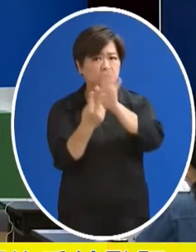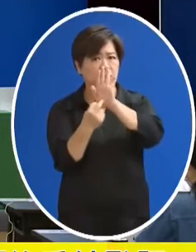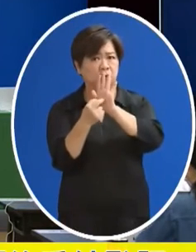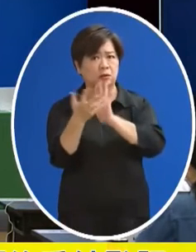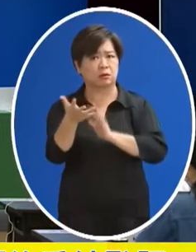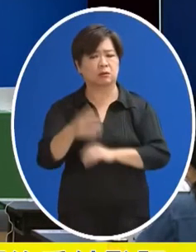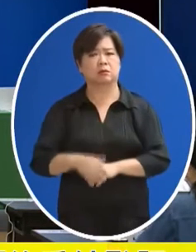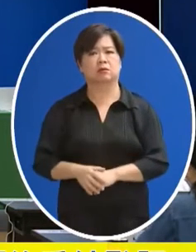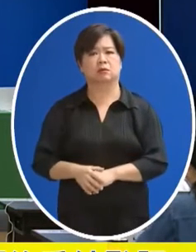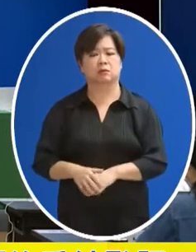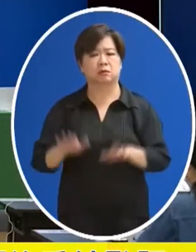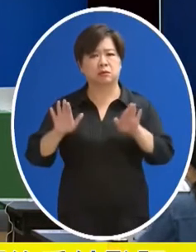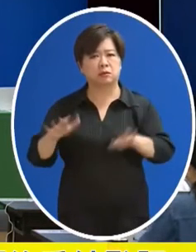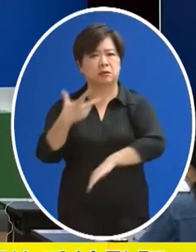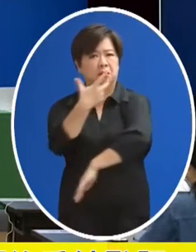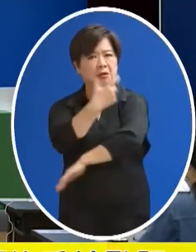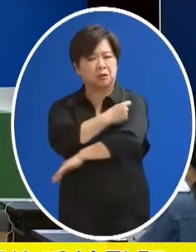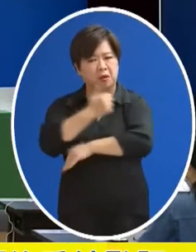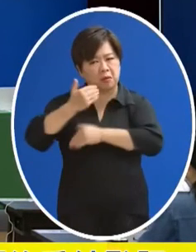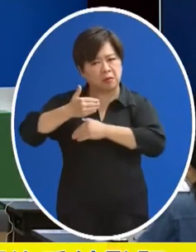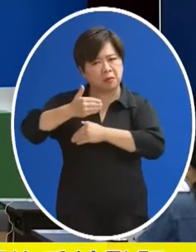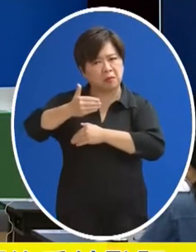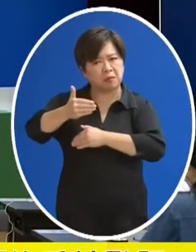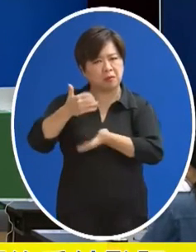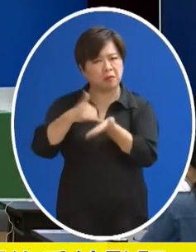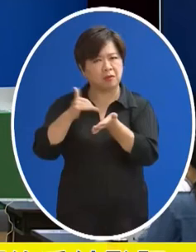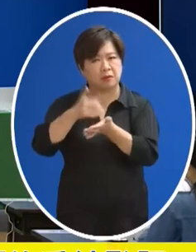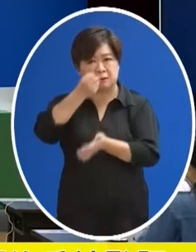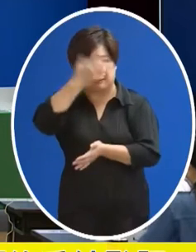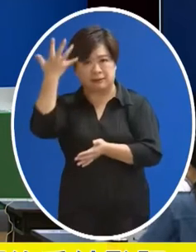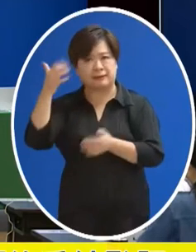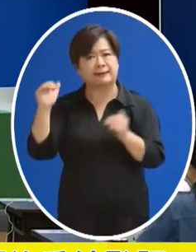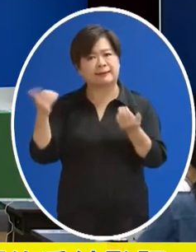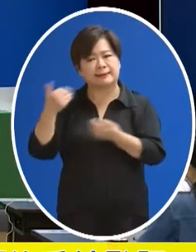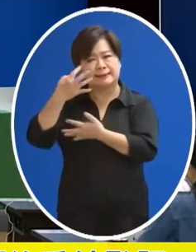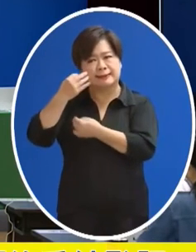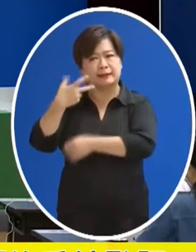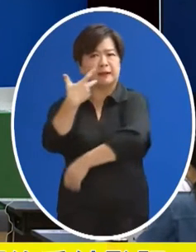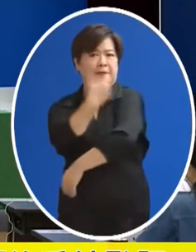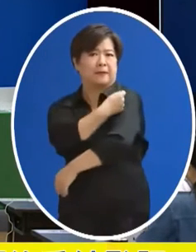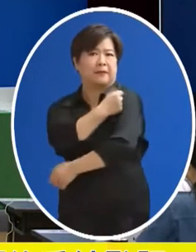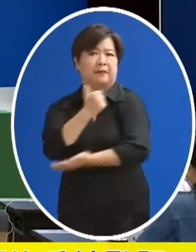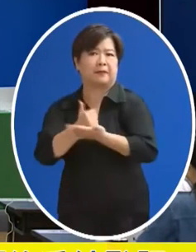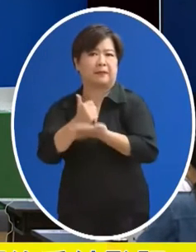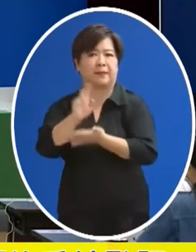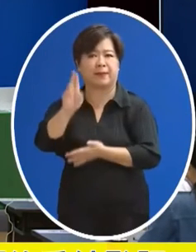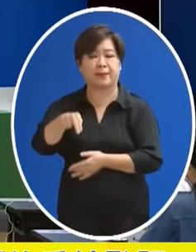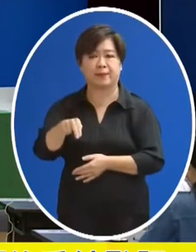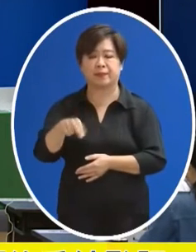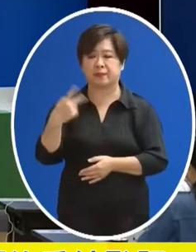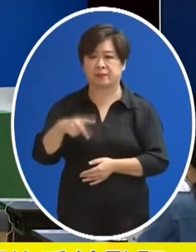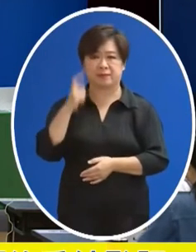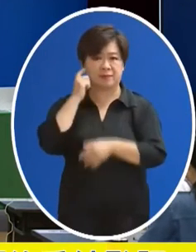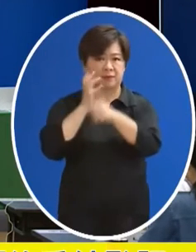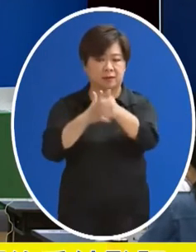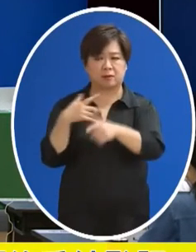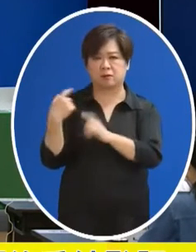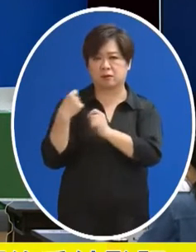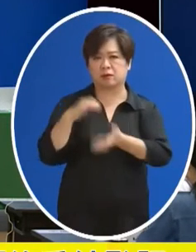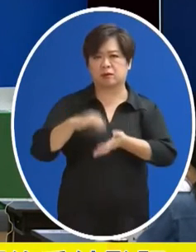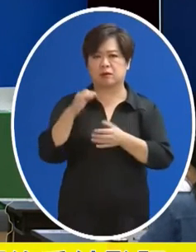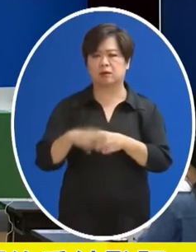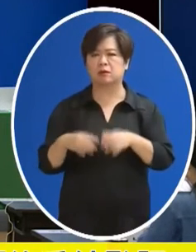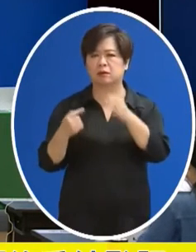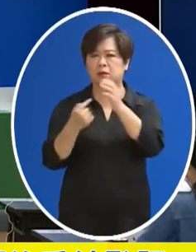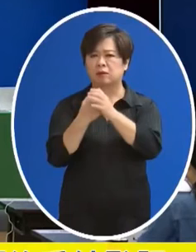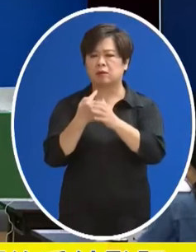吗？那依照目前施打的速度，能不能预估年轻人最快什么时候可以打到疫苗？第二个问题是想要请教，最近有假的快筛